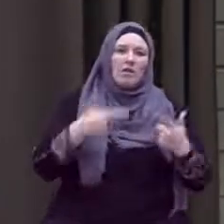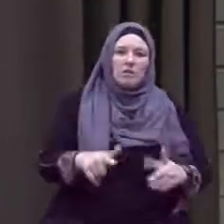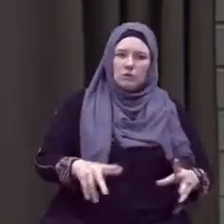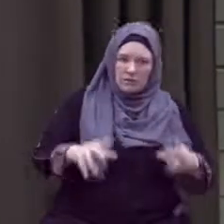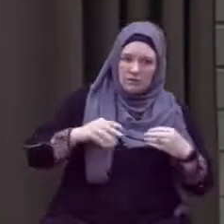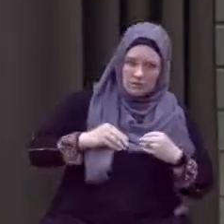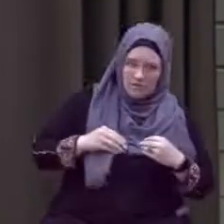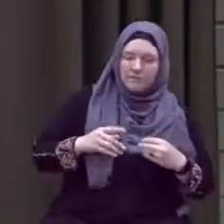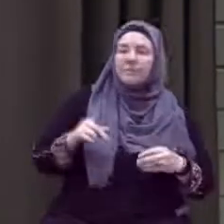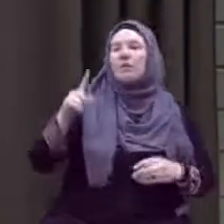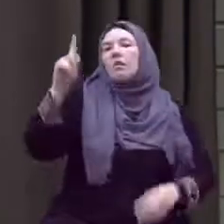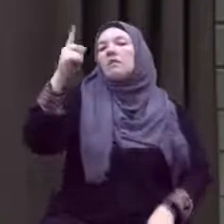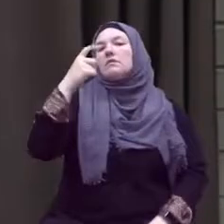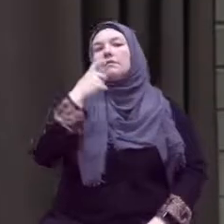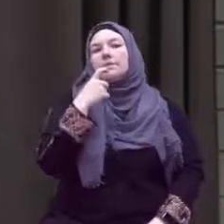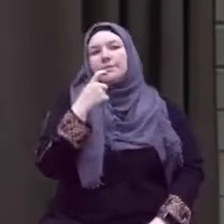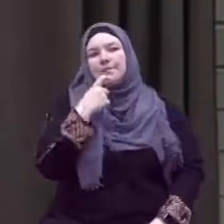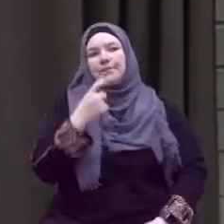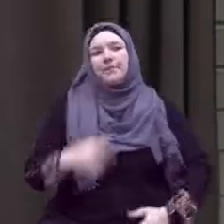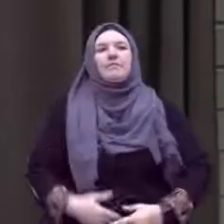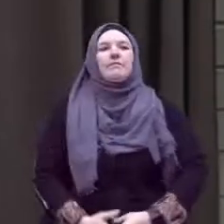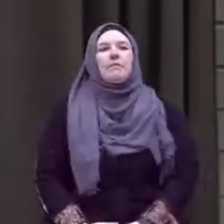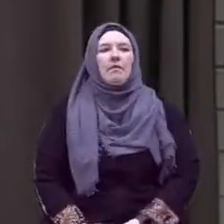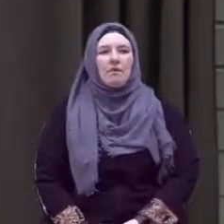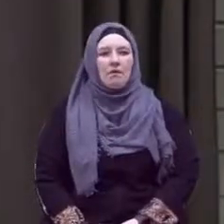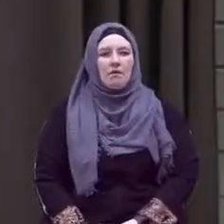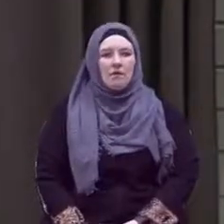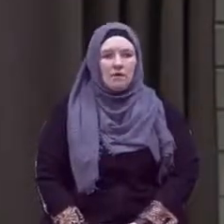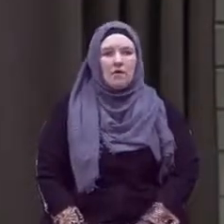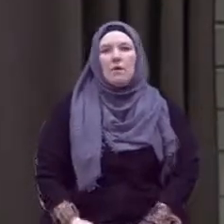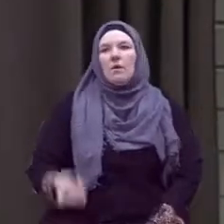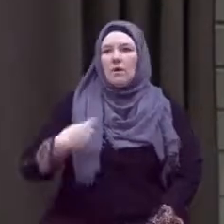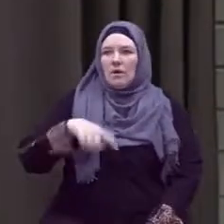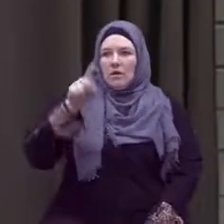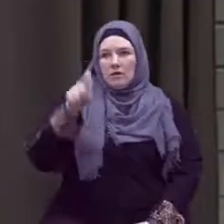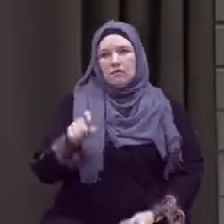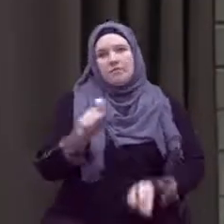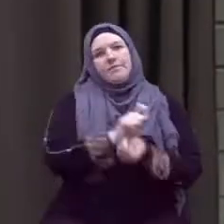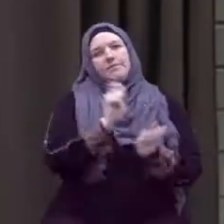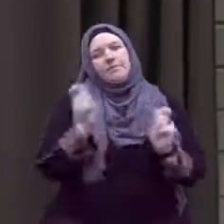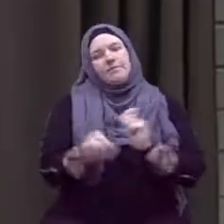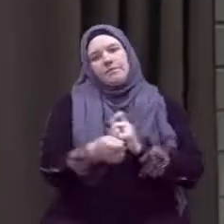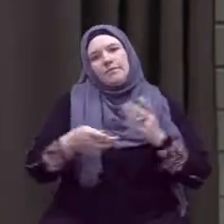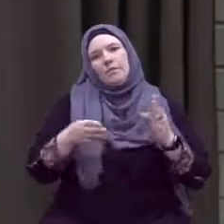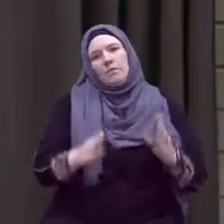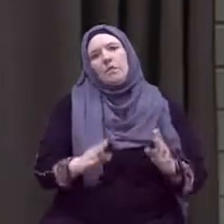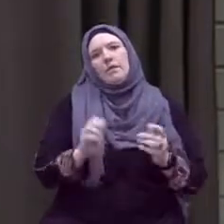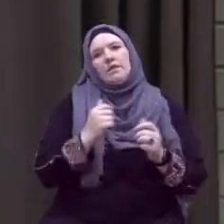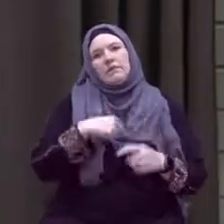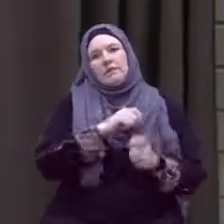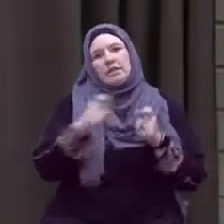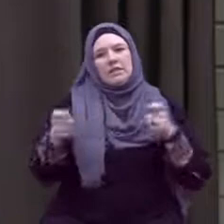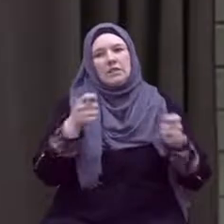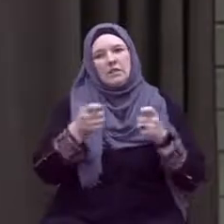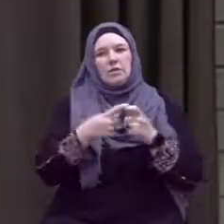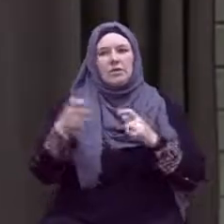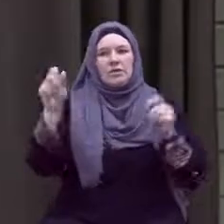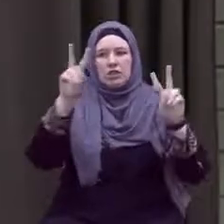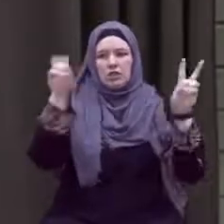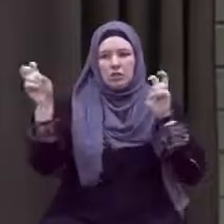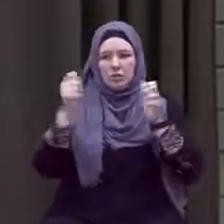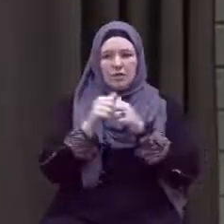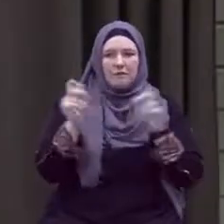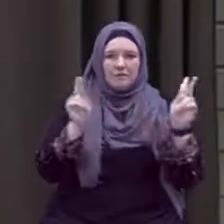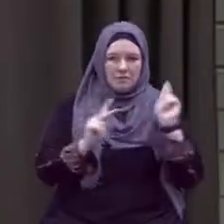says, حَتَّى يُغَيِّرُوا مَا بِأَنفُسِهِمْ. We have to change the ways we deal with issues,